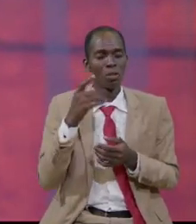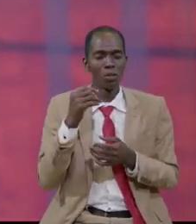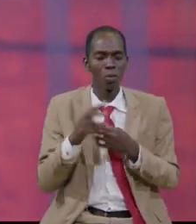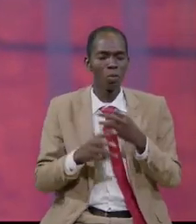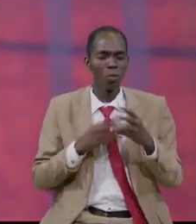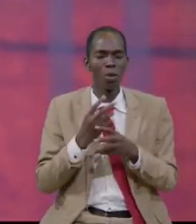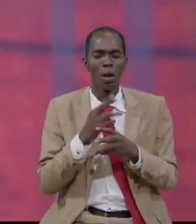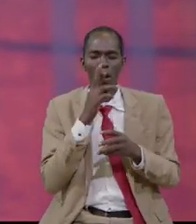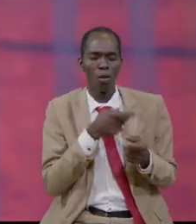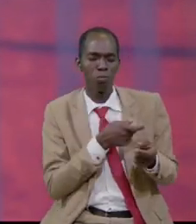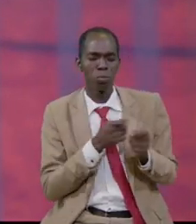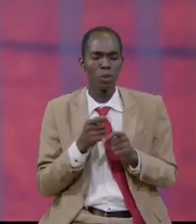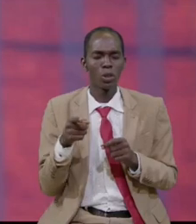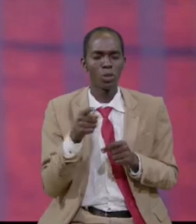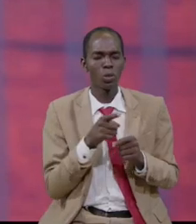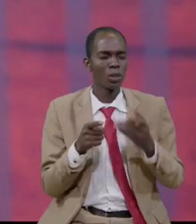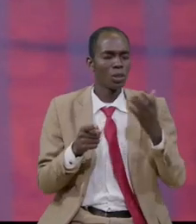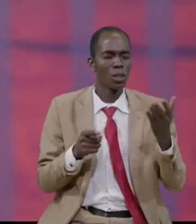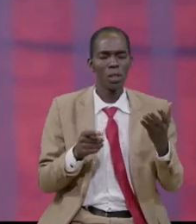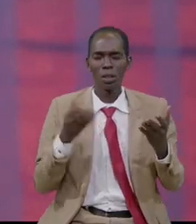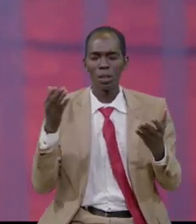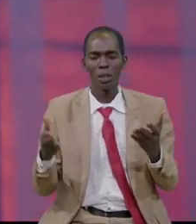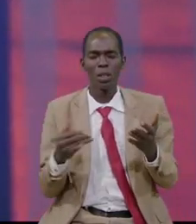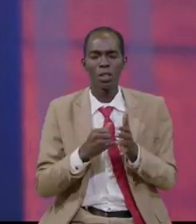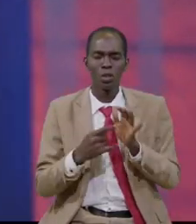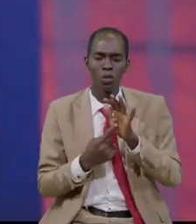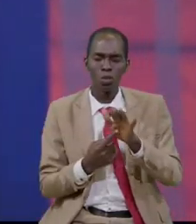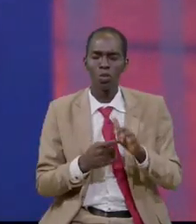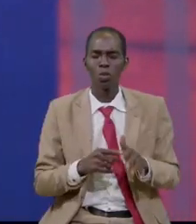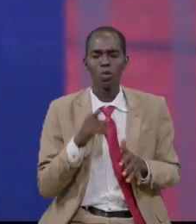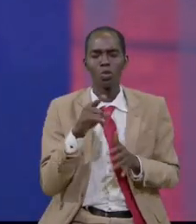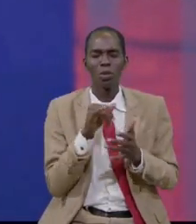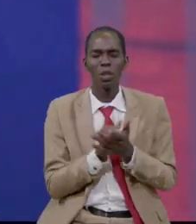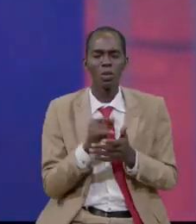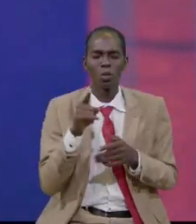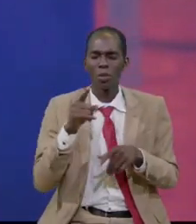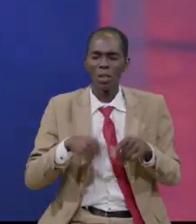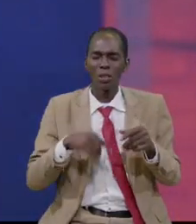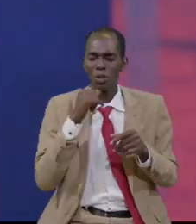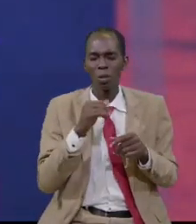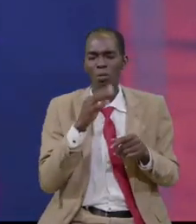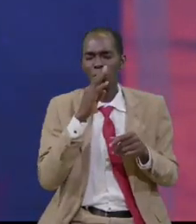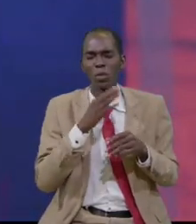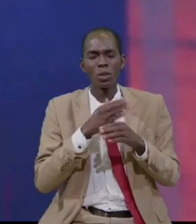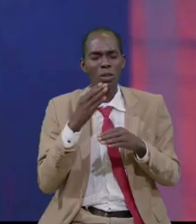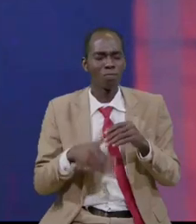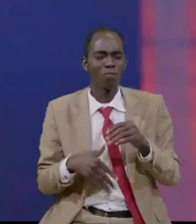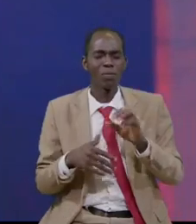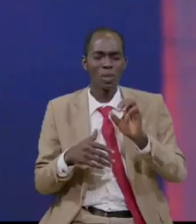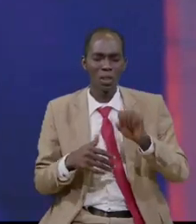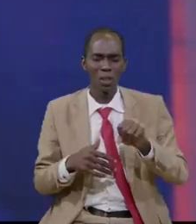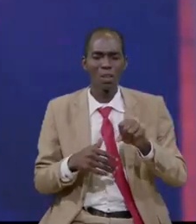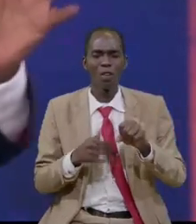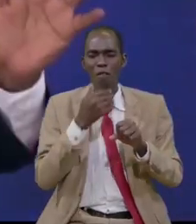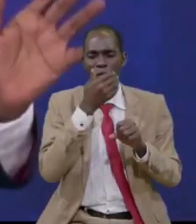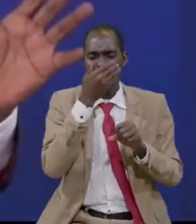par-ci, par-là, dans les directions opposées, vous ne pouvez pas être ordonné. Vos propos ne peuvent pas être ordonnés. Vous allez